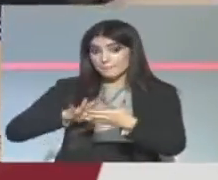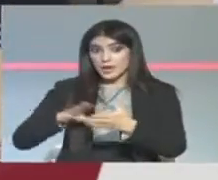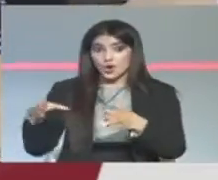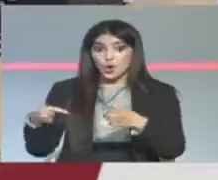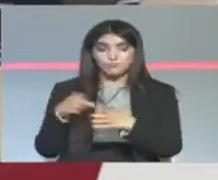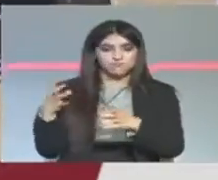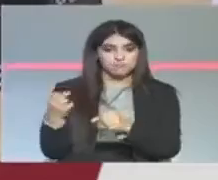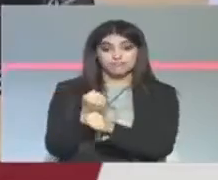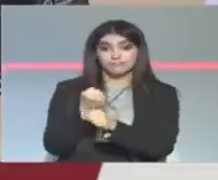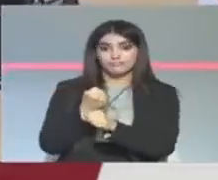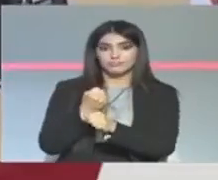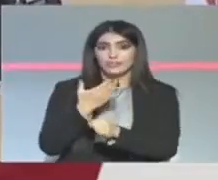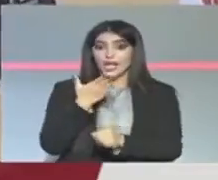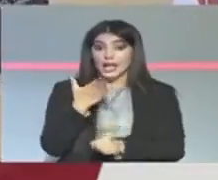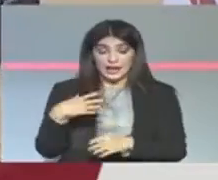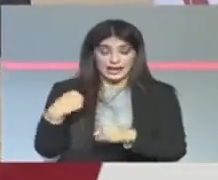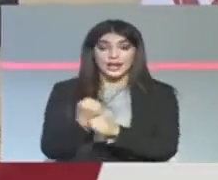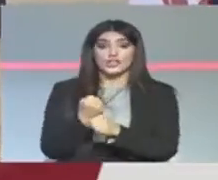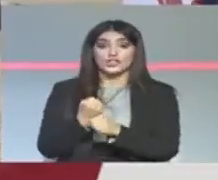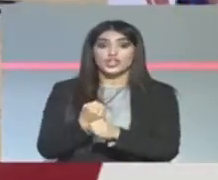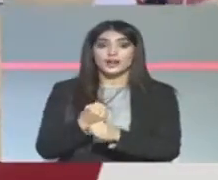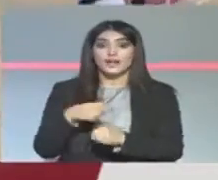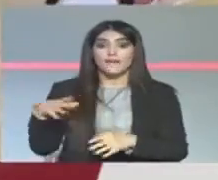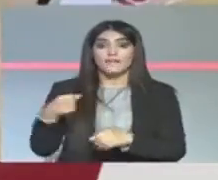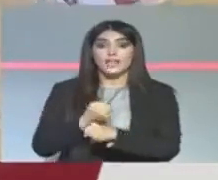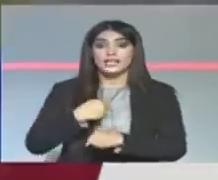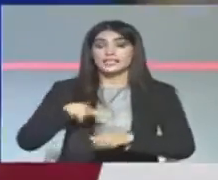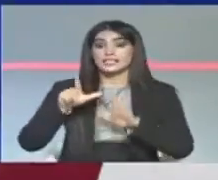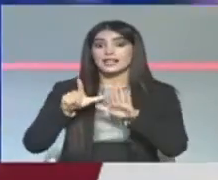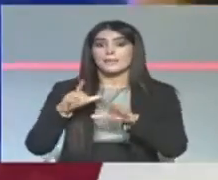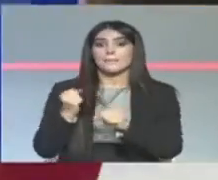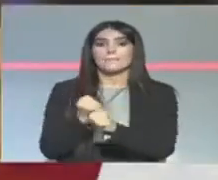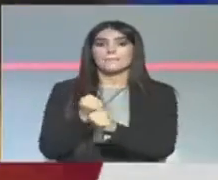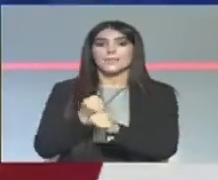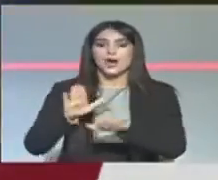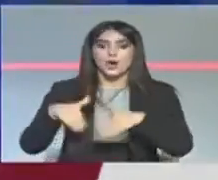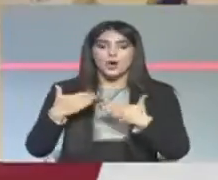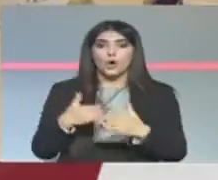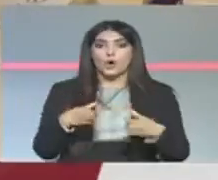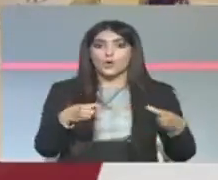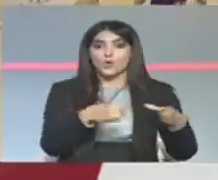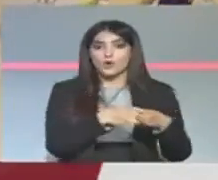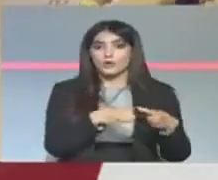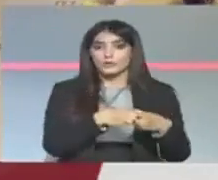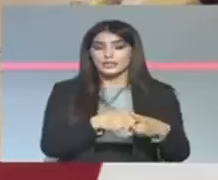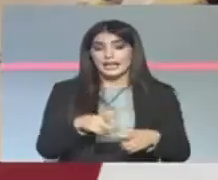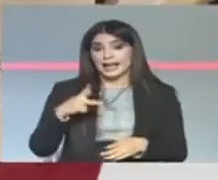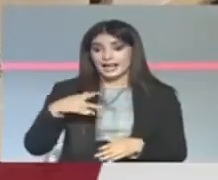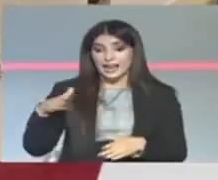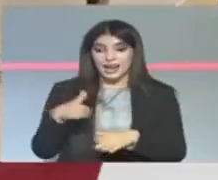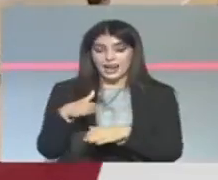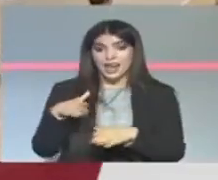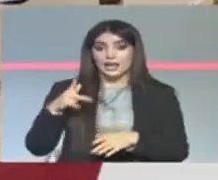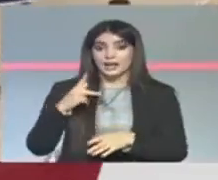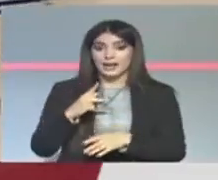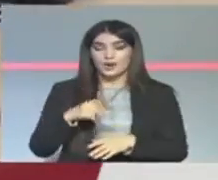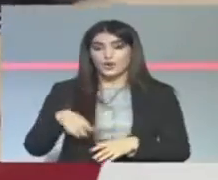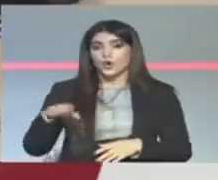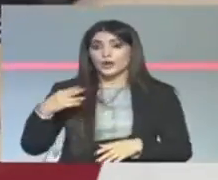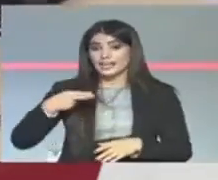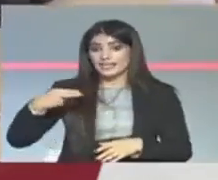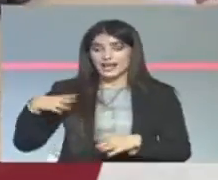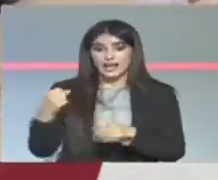الاقوى في اللقاء ونجح في تحقيق الانتصار السابع مستثمرا جهود الجميع كاي الكورونا لسيت الذين